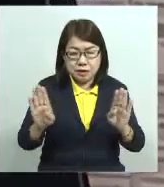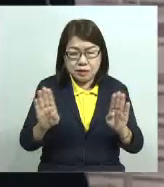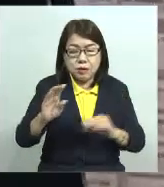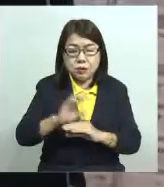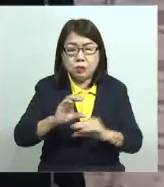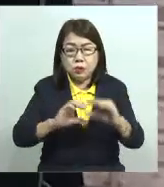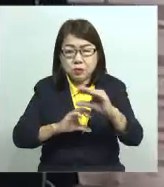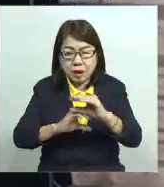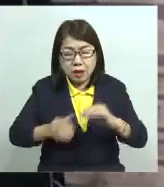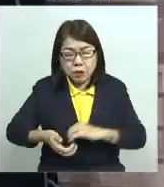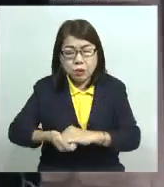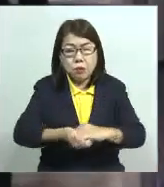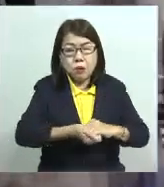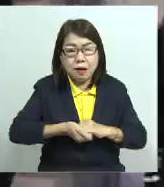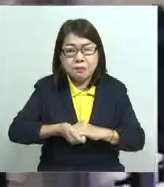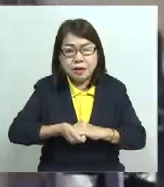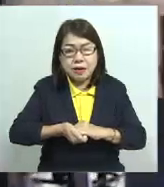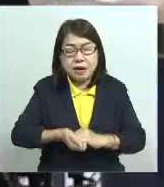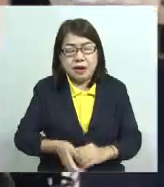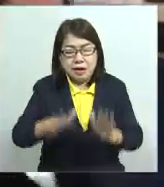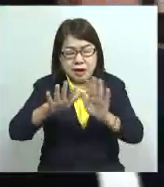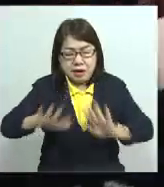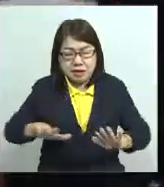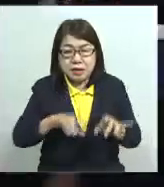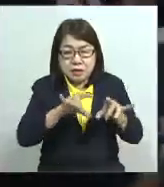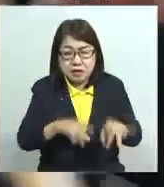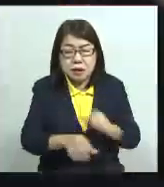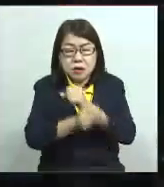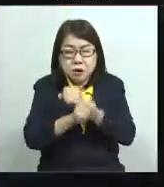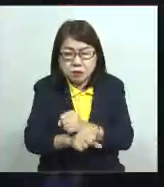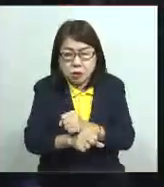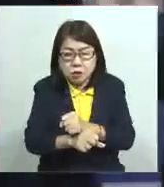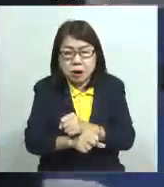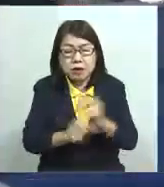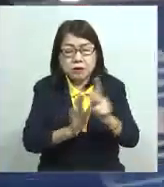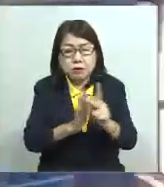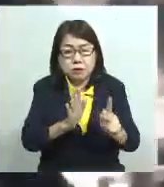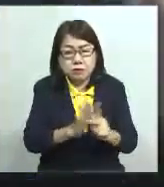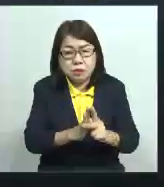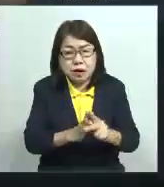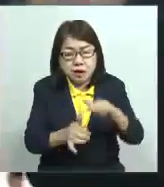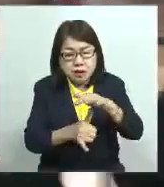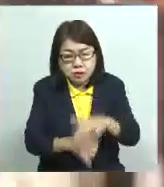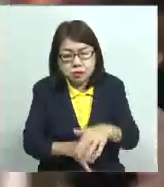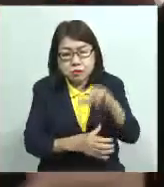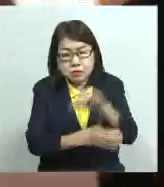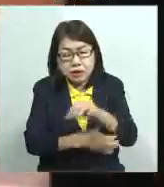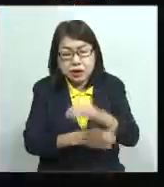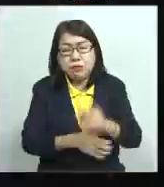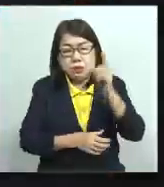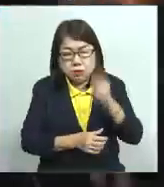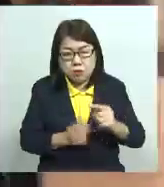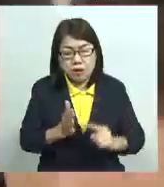โครงการความร่วมมืออาเซียนออสเตรเลียเพื่อต่อต้านการค้ามนุษย์ซึ่งพิธีนี้จะมีขึ้นในวันพรุ่งนี้ค่ะ